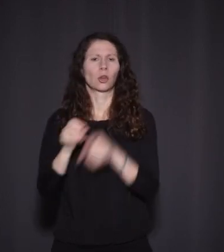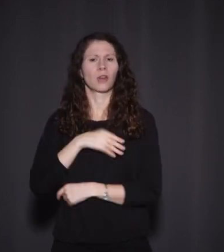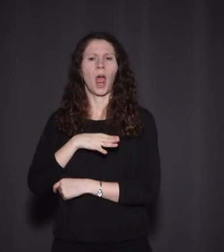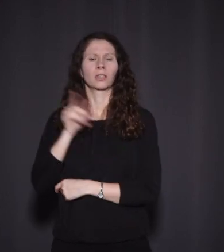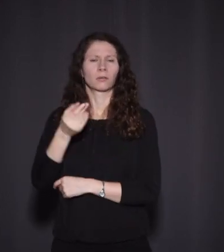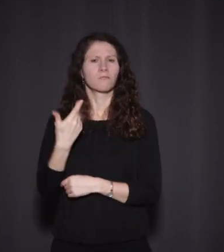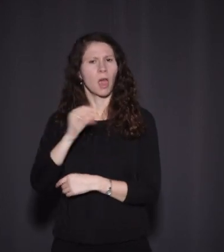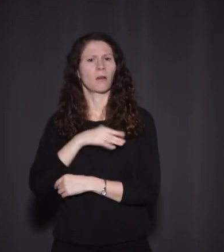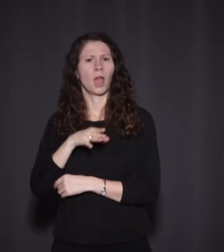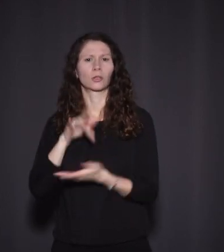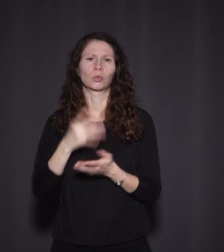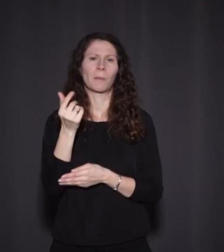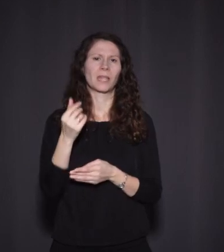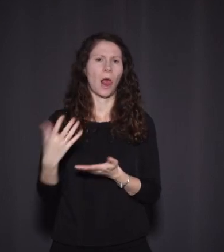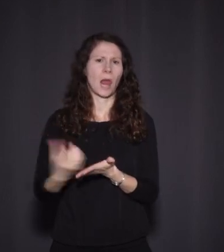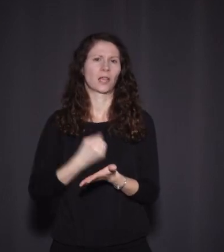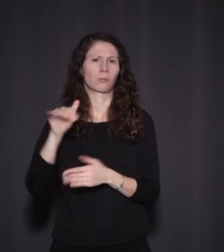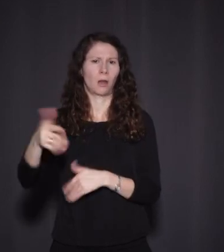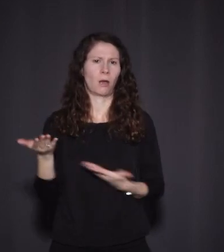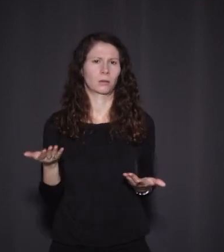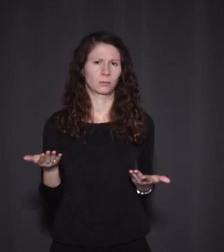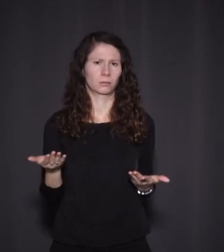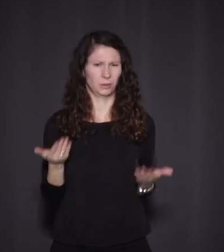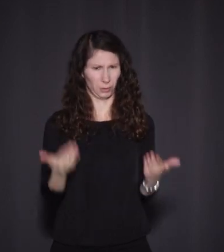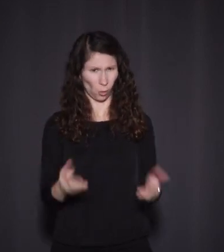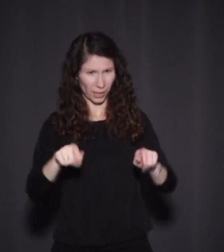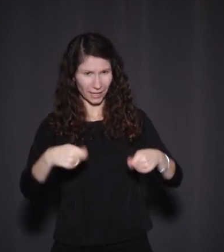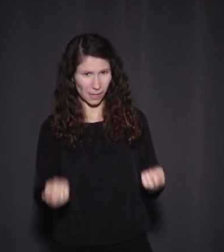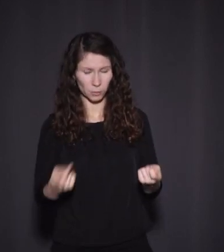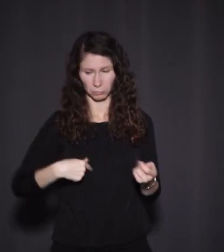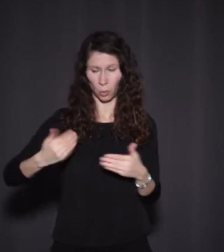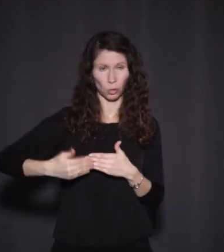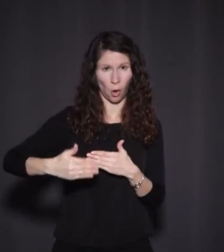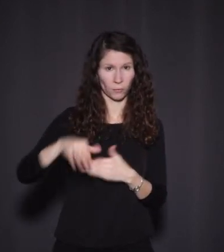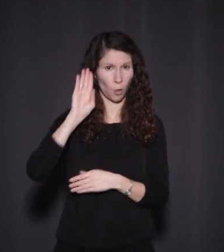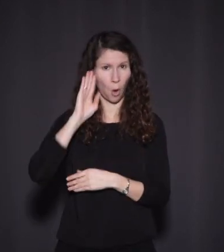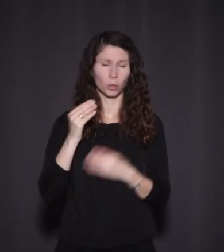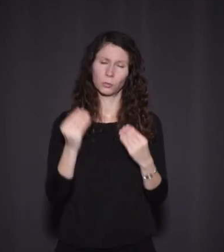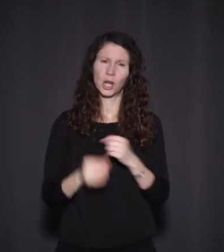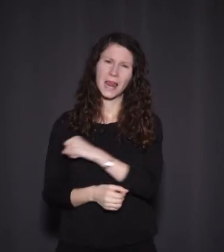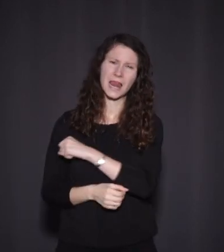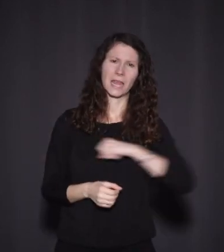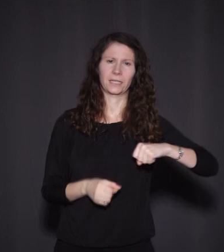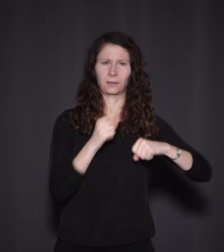weil sie eben Kapitaleinkünfte haben. Wenn das Ihre Feststellung ist, und das höre ich ja immer wieder von ganz links im Haus,